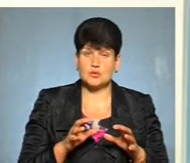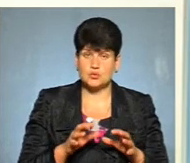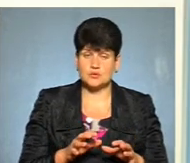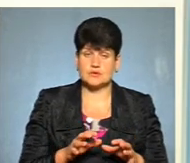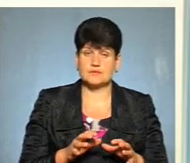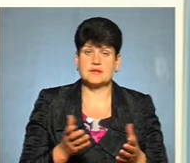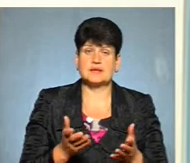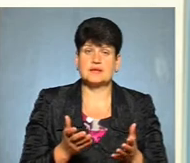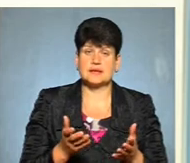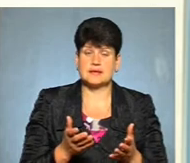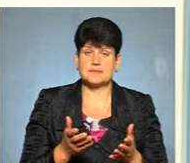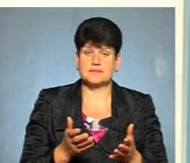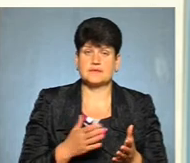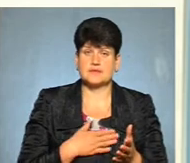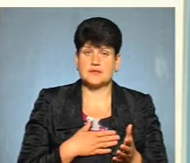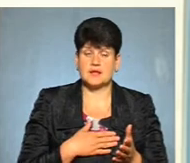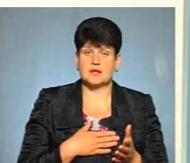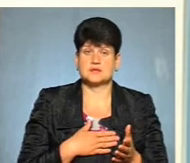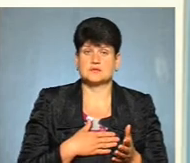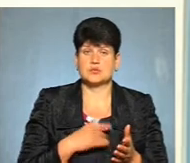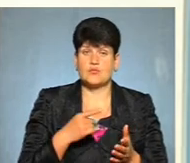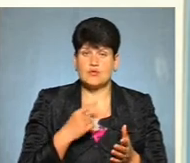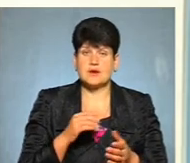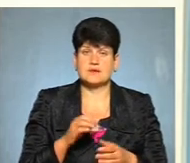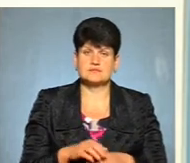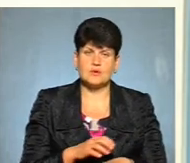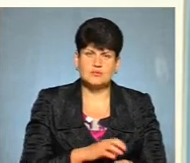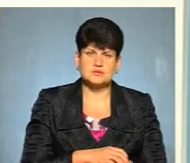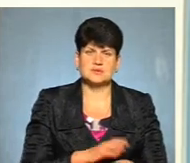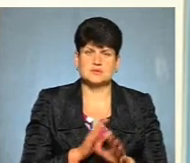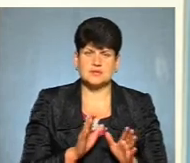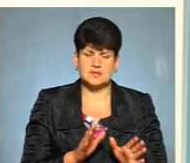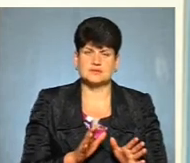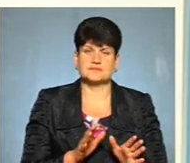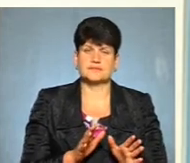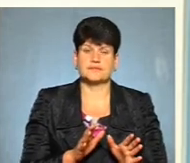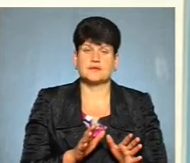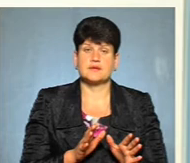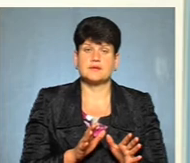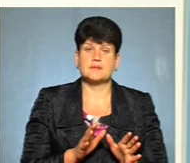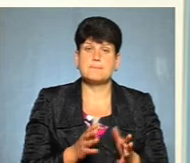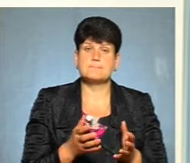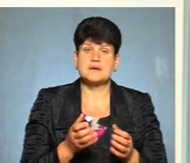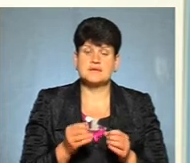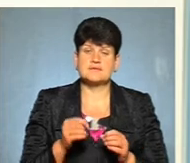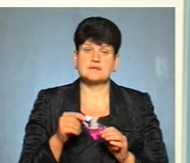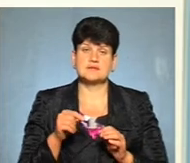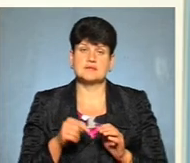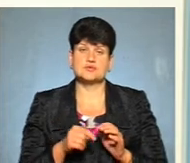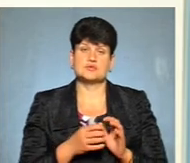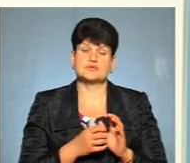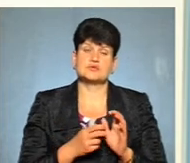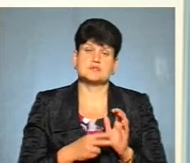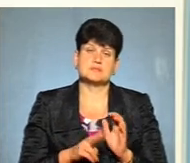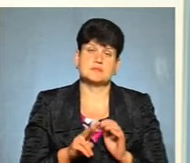яке наші опоненти називають радянським, там, комуністичним, бо Кодекс законів про працю прийнятий в